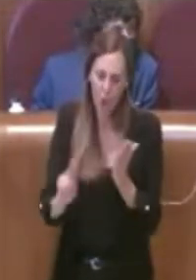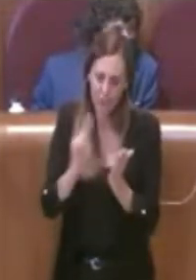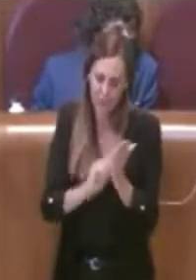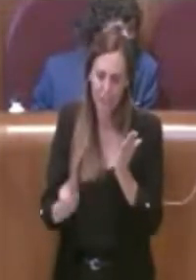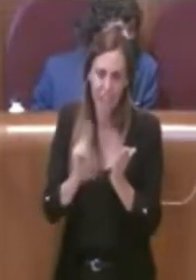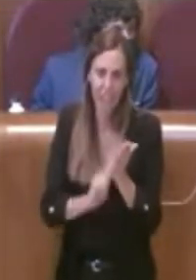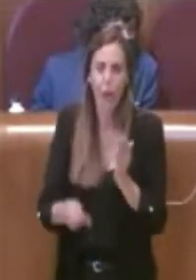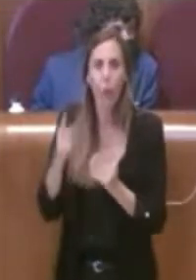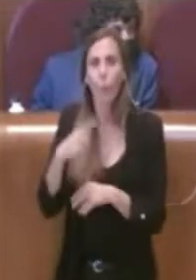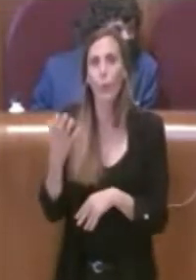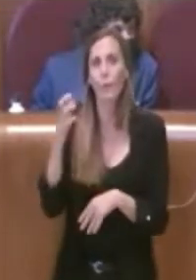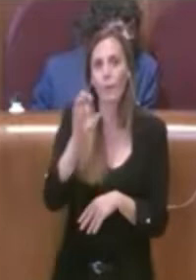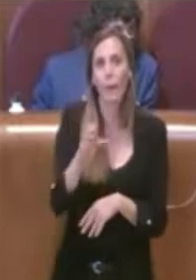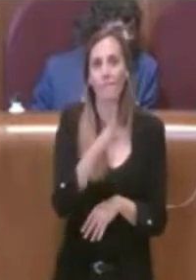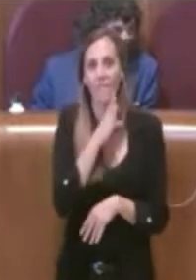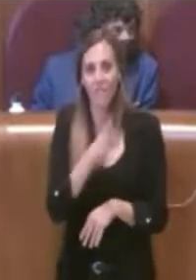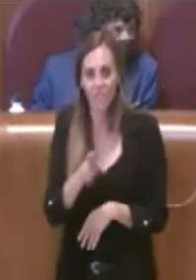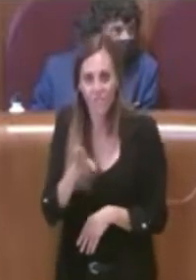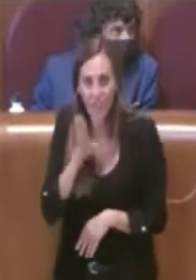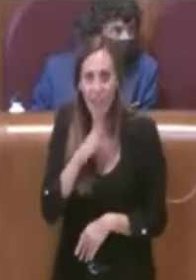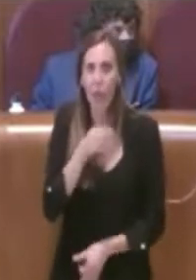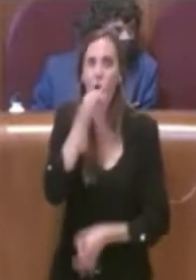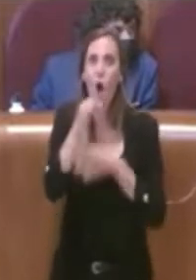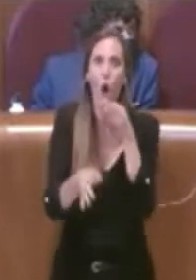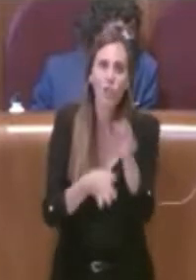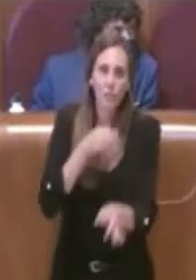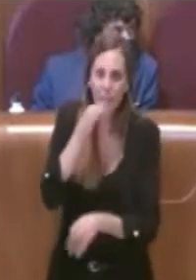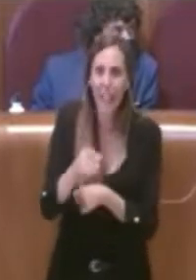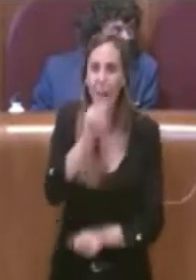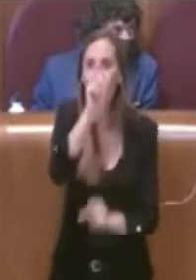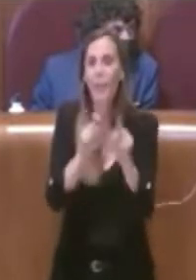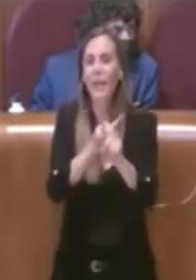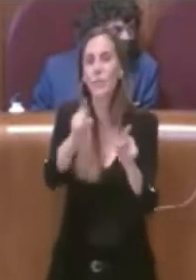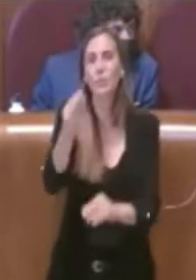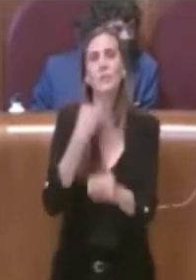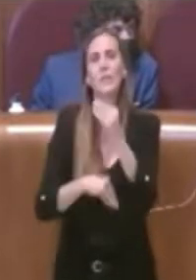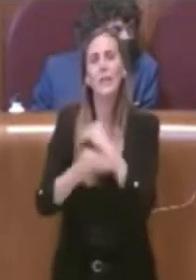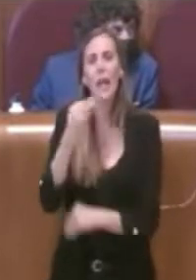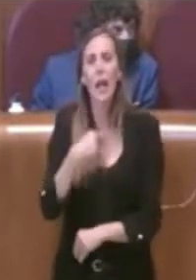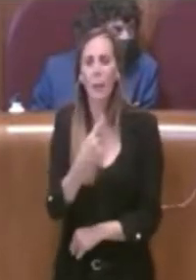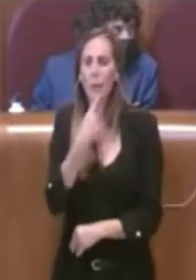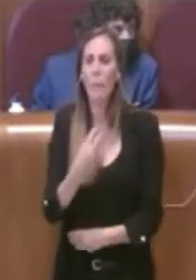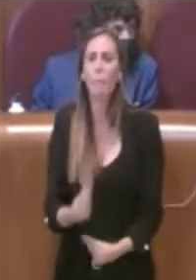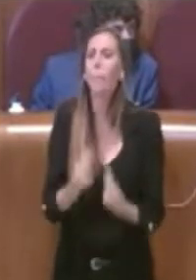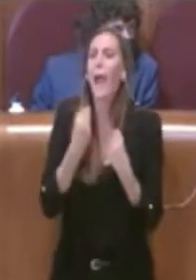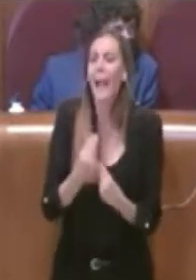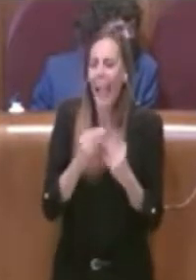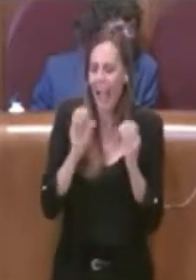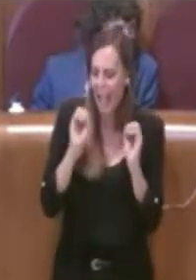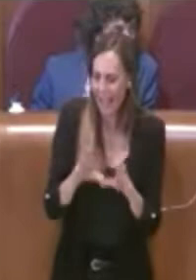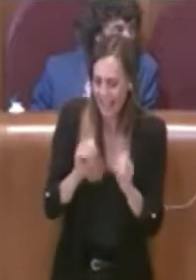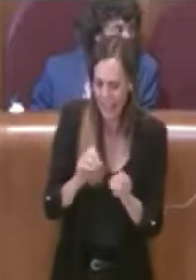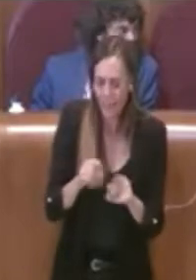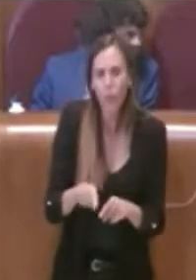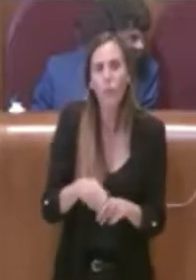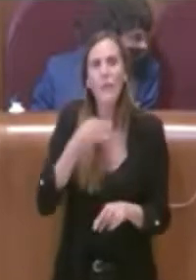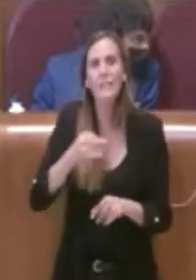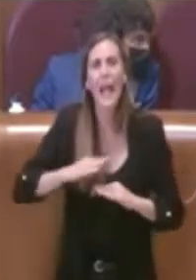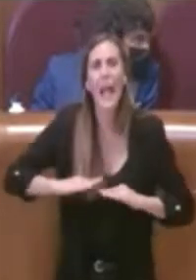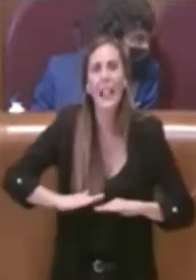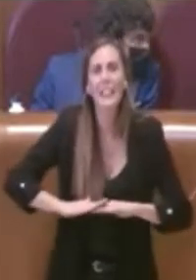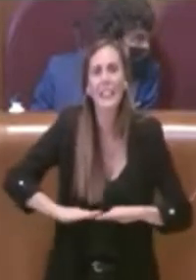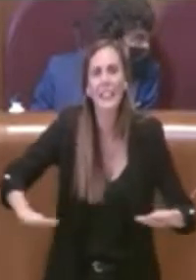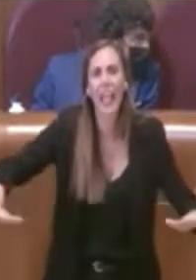su facebook e l'ho spiegato alle persone che me lo chiedevano ma perché i rifiuti rimangono a terra per un motivo molto semplice